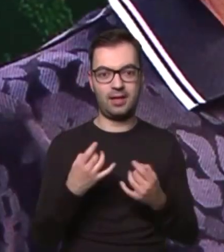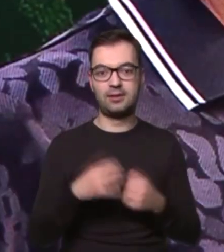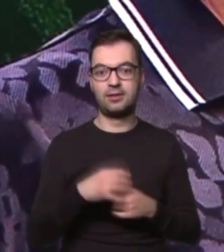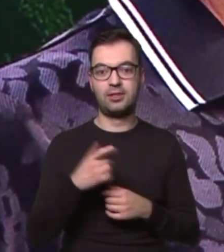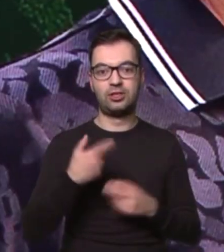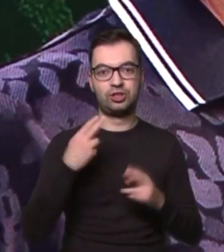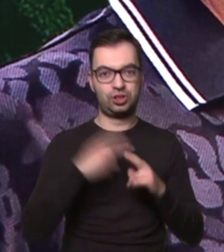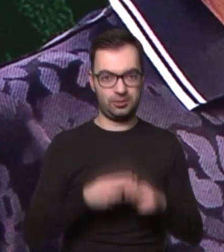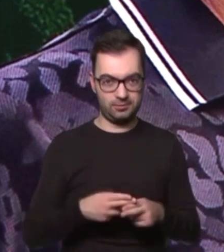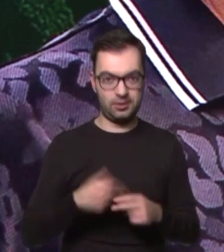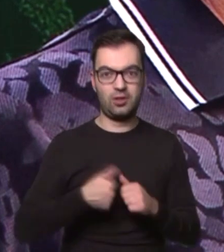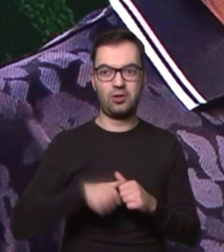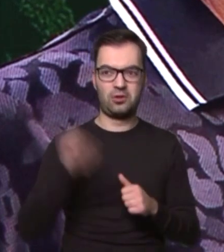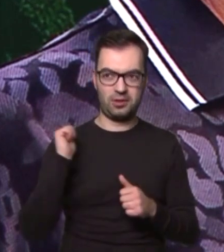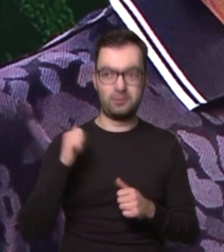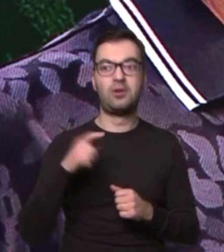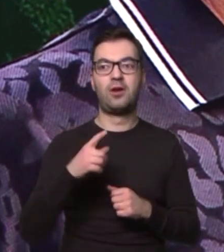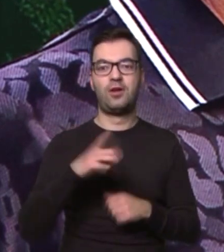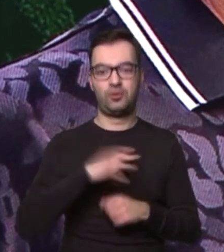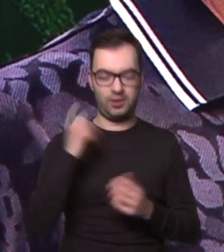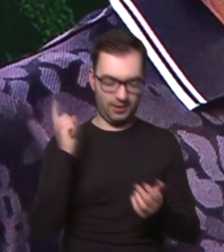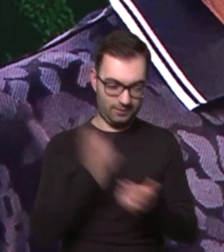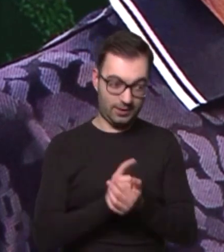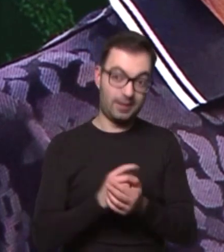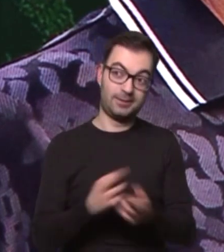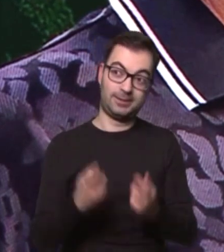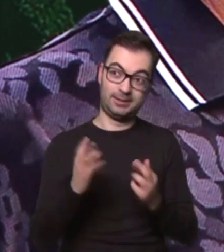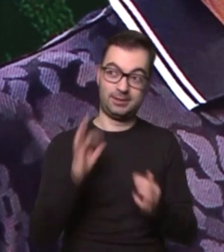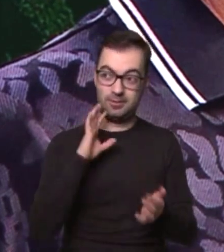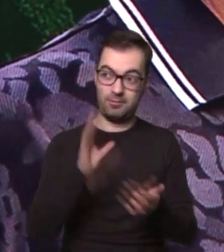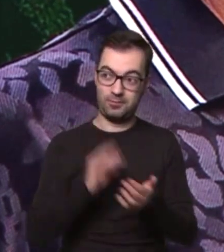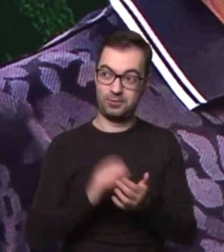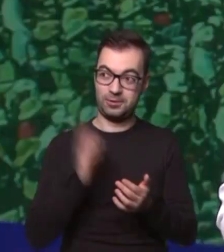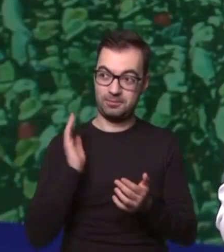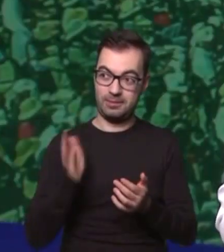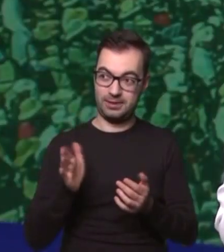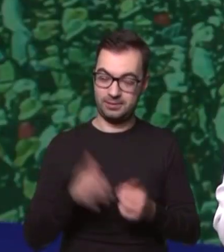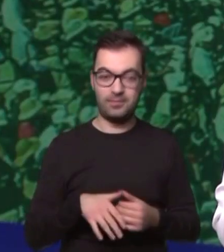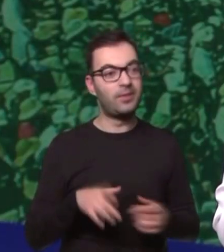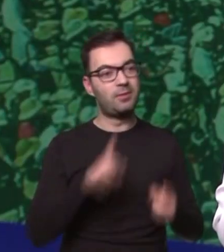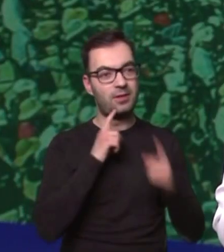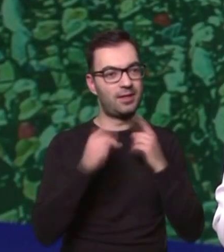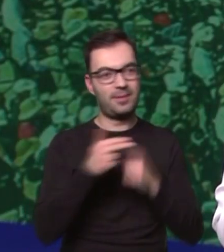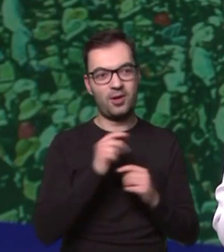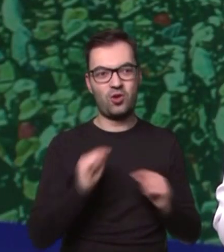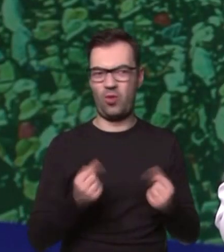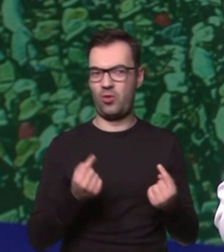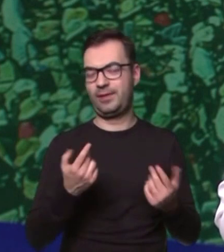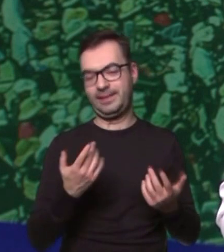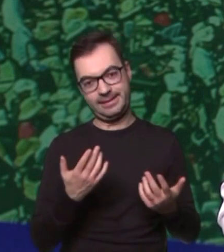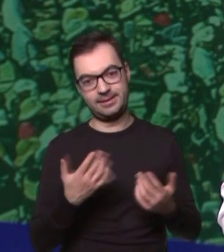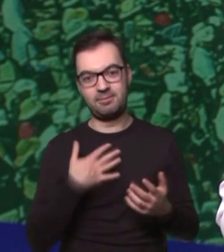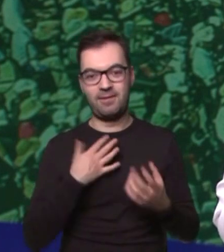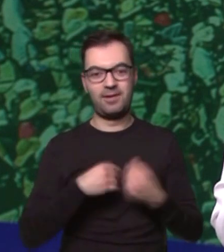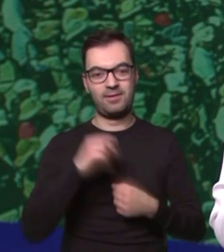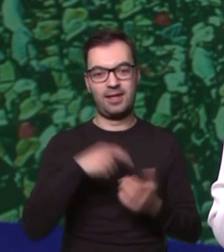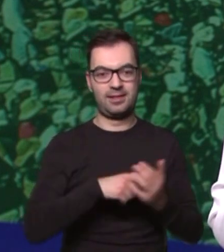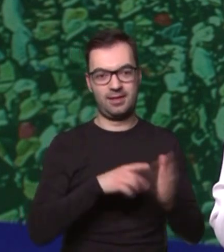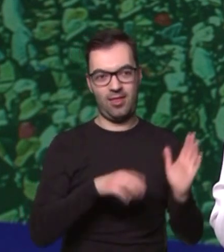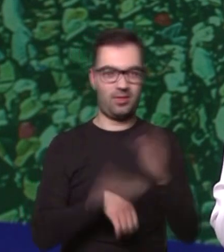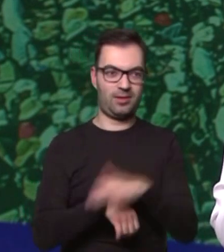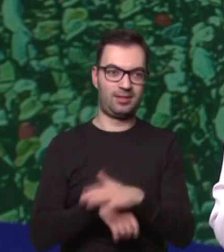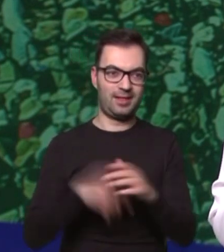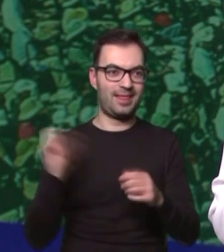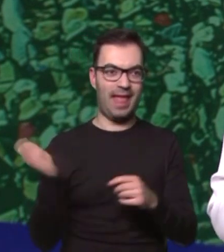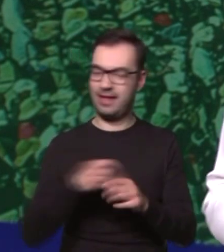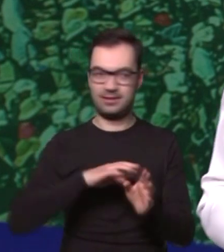Iga wygrała, także miejmy nadzieję, że powtórzy ten sukces. Agata, powiedzmy teraz trochę o tych kontrowersjach, bo mam wrażenie, że więcej mówi się o nich niż o